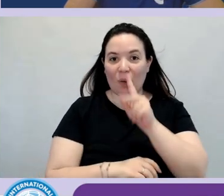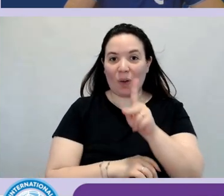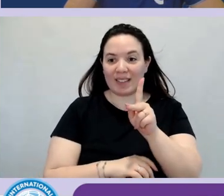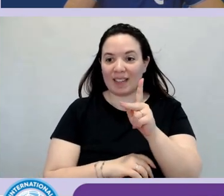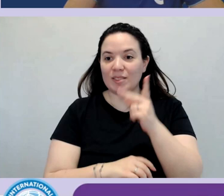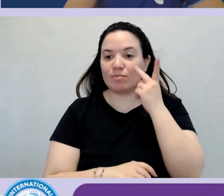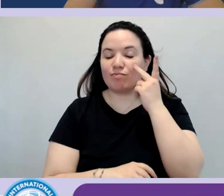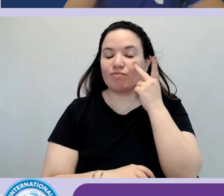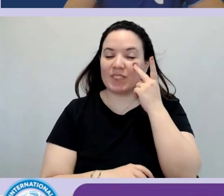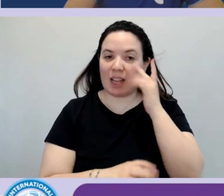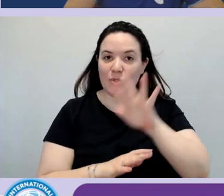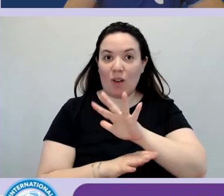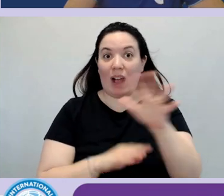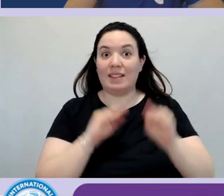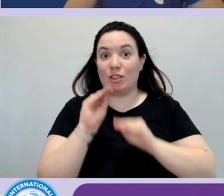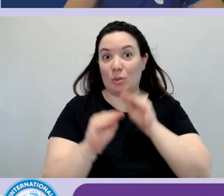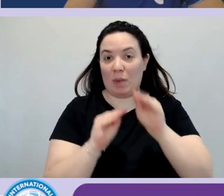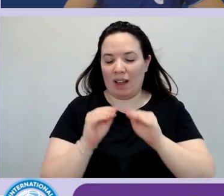altre